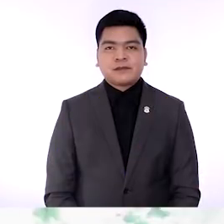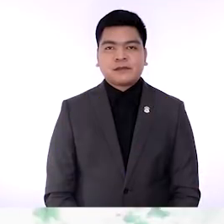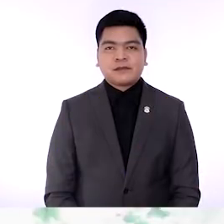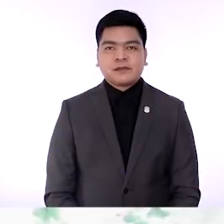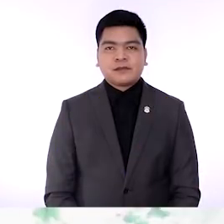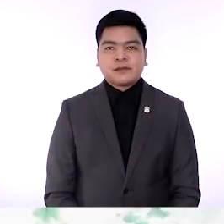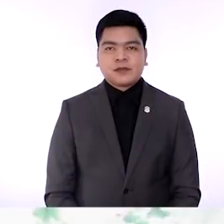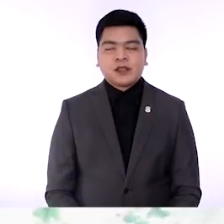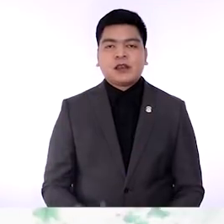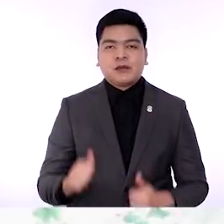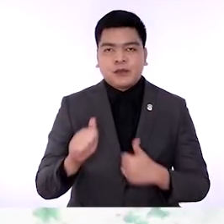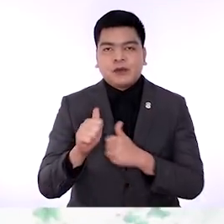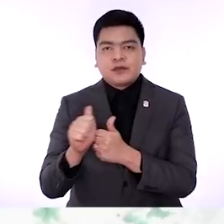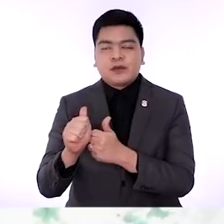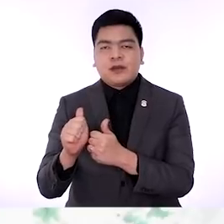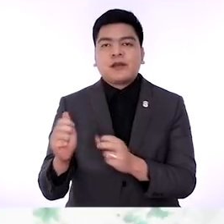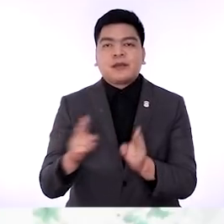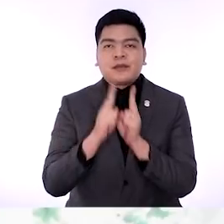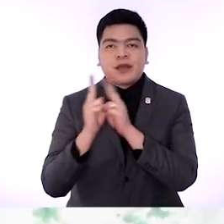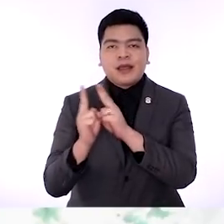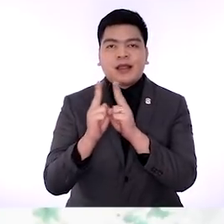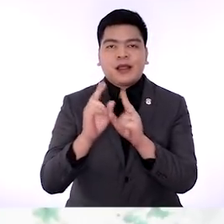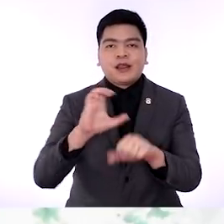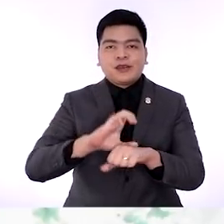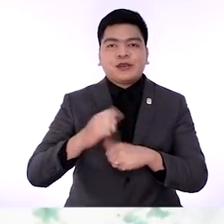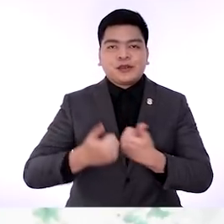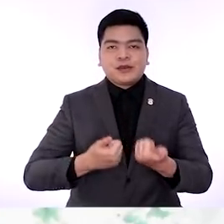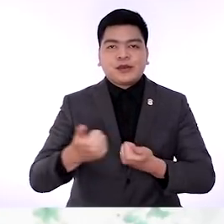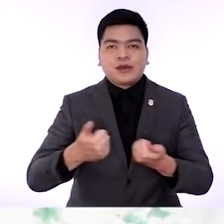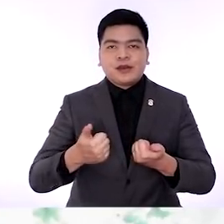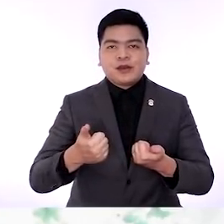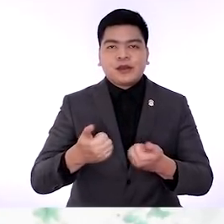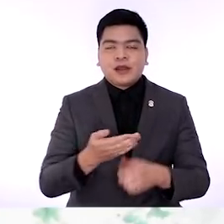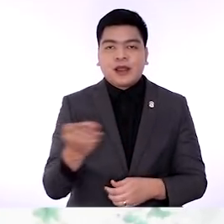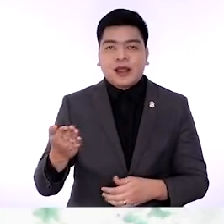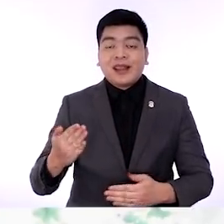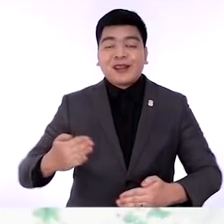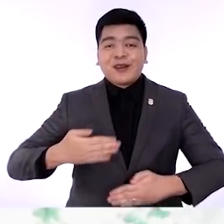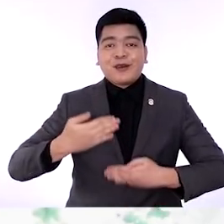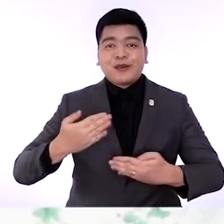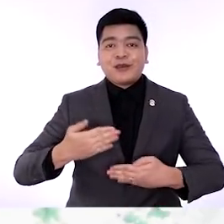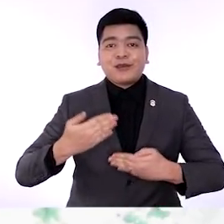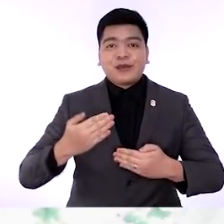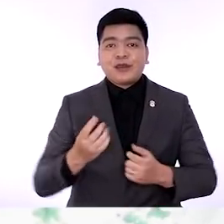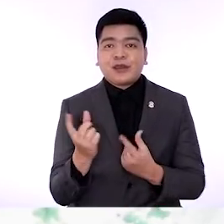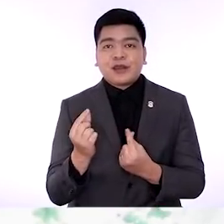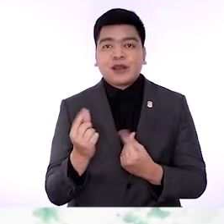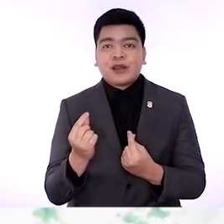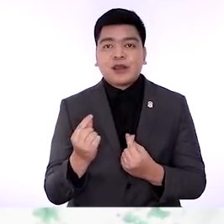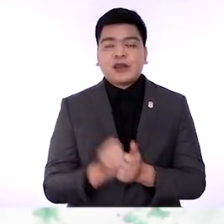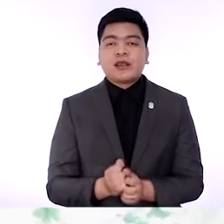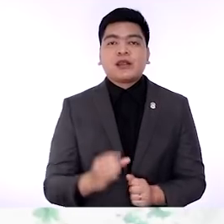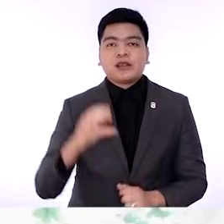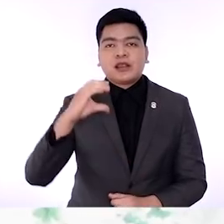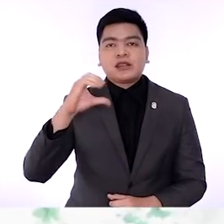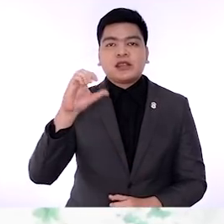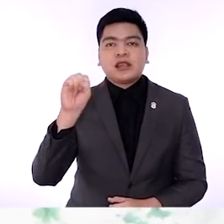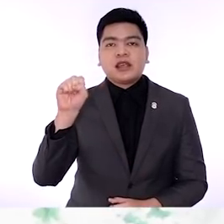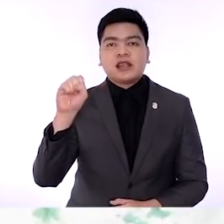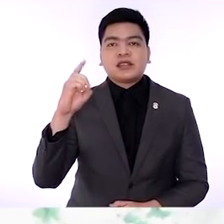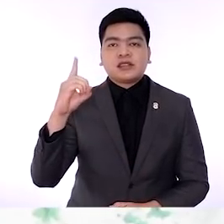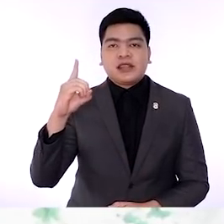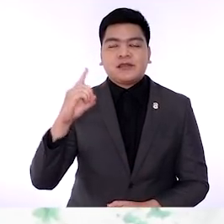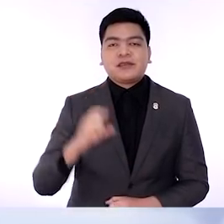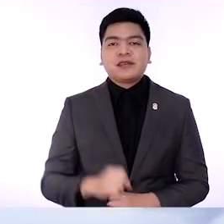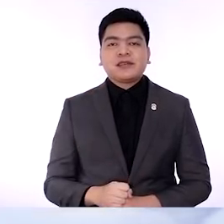Ang pagsunod at pakikipagkaisa sa pamamahala ang naging kaaliwan sa mga nasa kapisa ng CSD o Christian Society